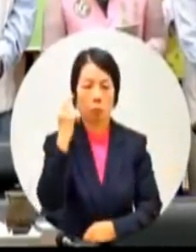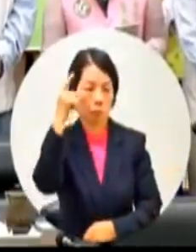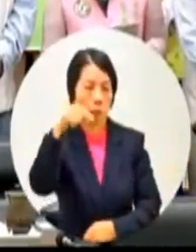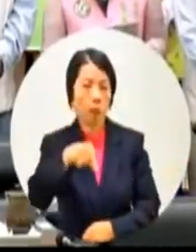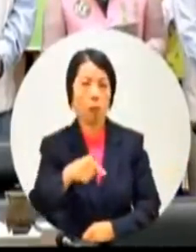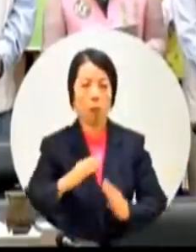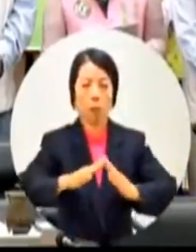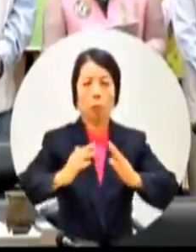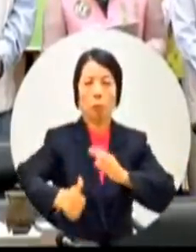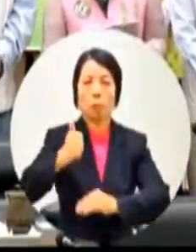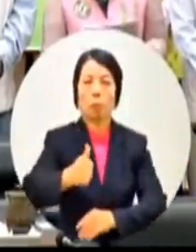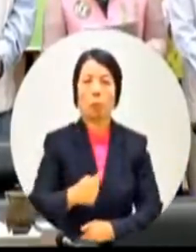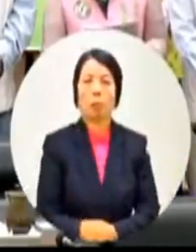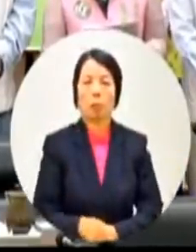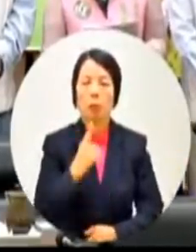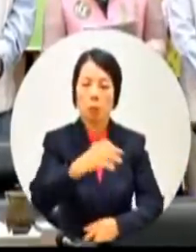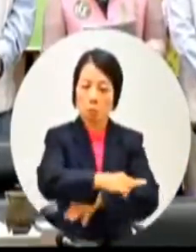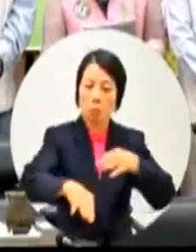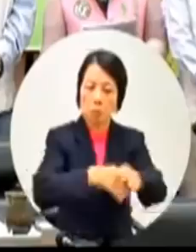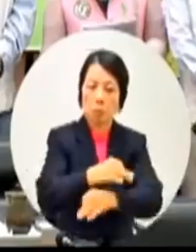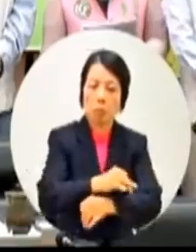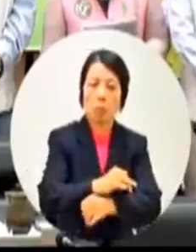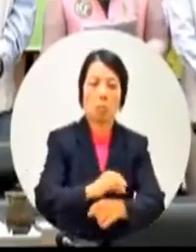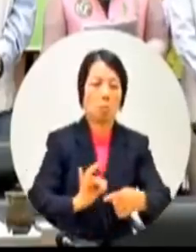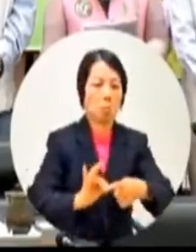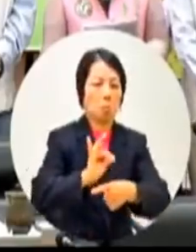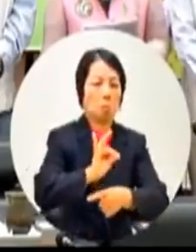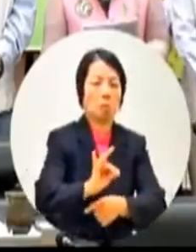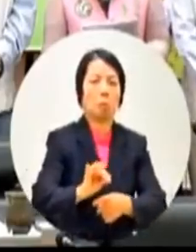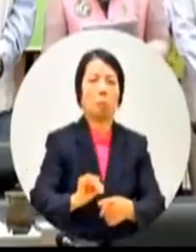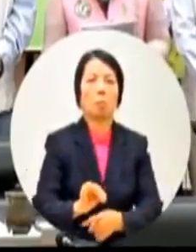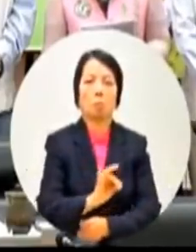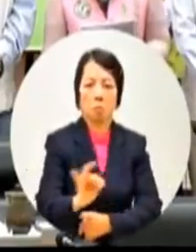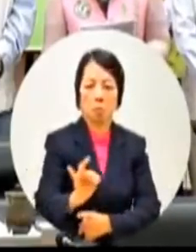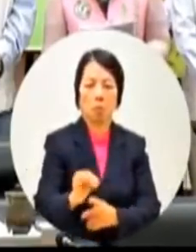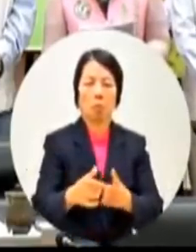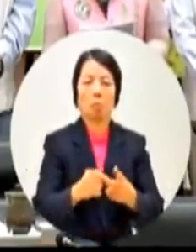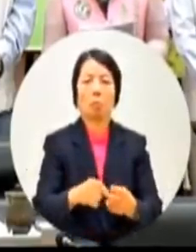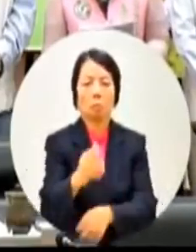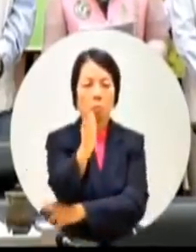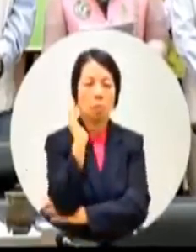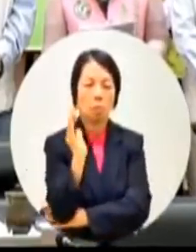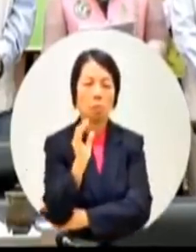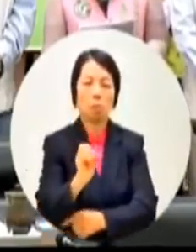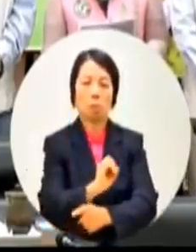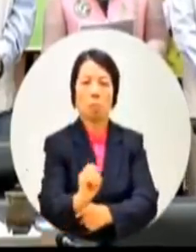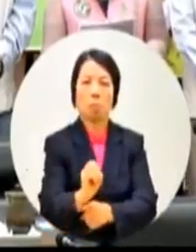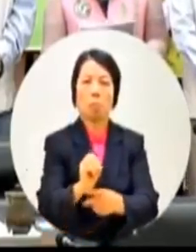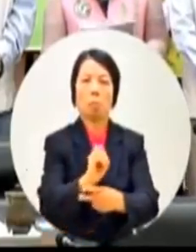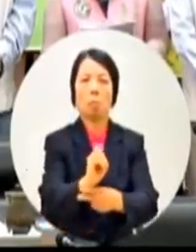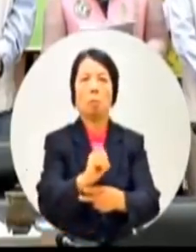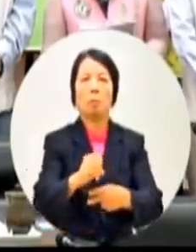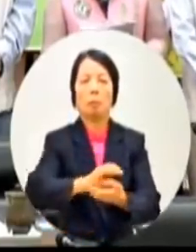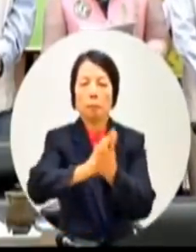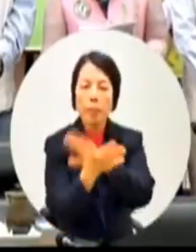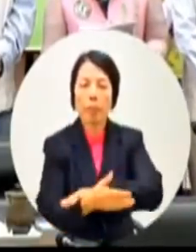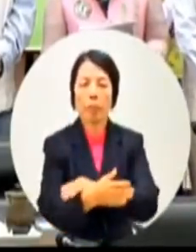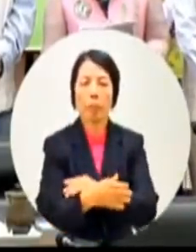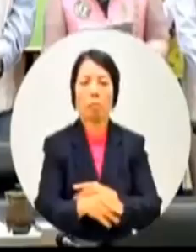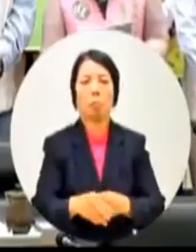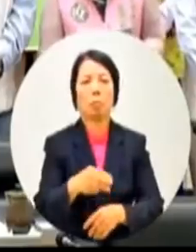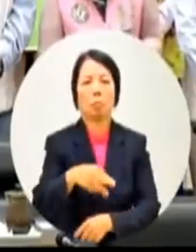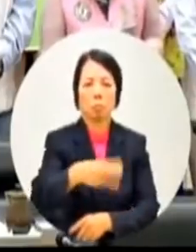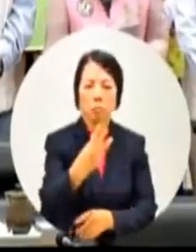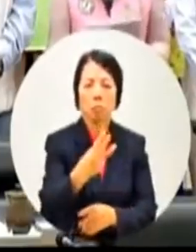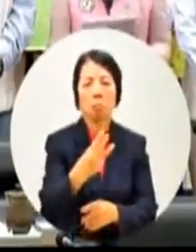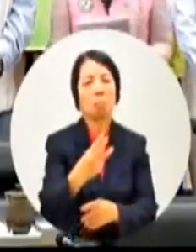100分，政治0分，你已经把政治变成300分，经济还在100分，在我们的监督之